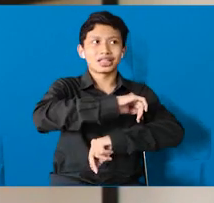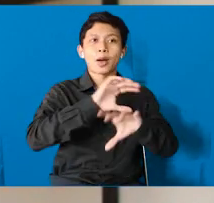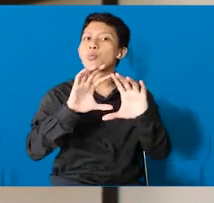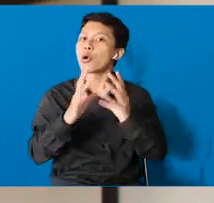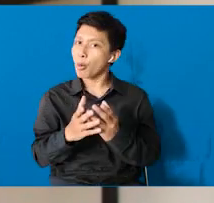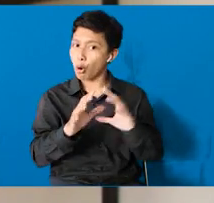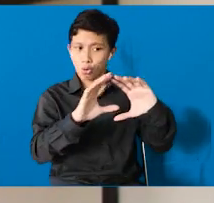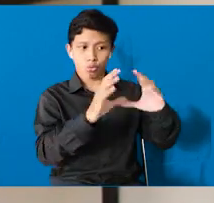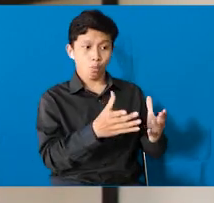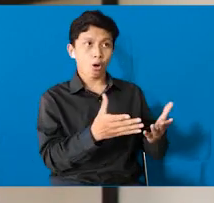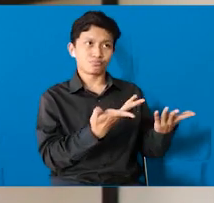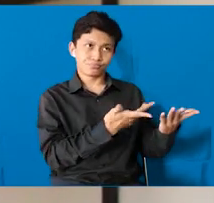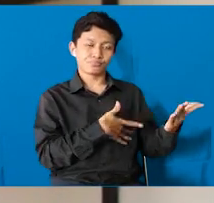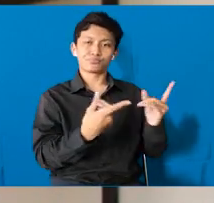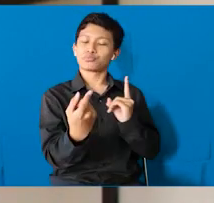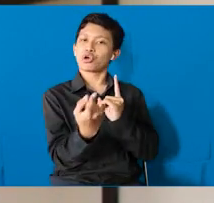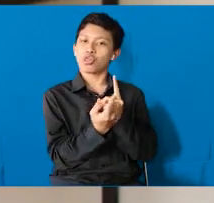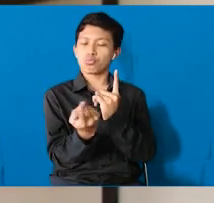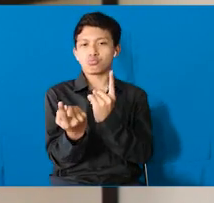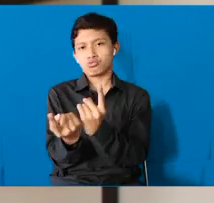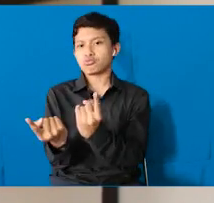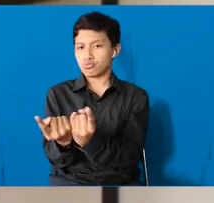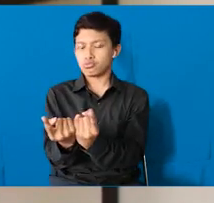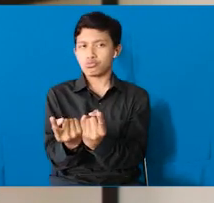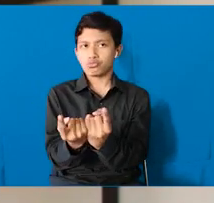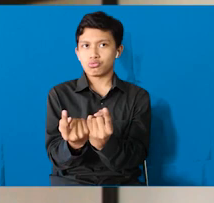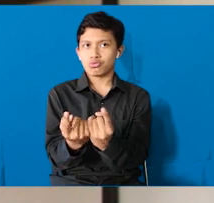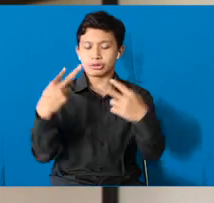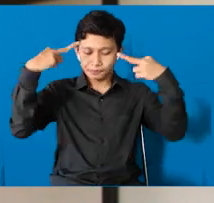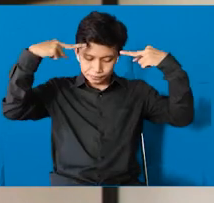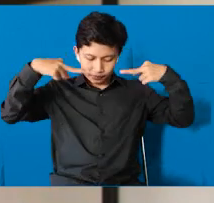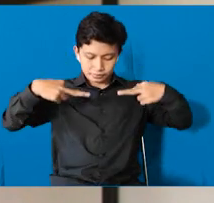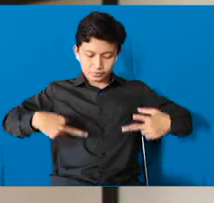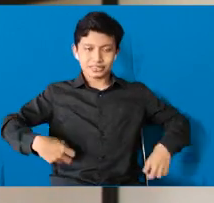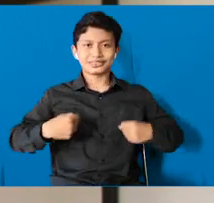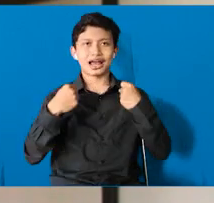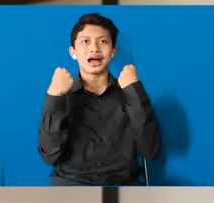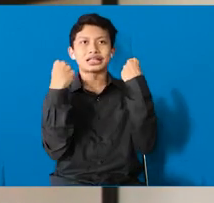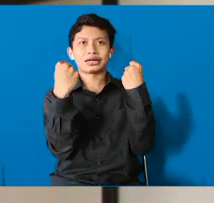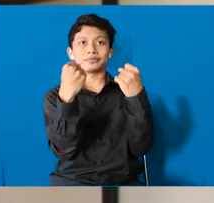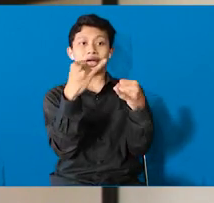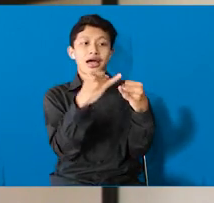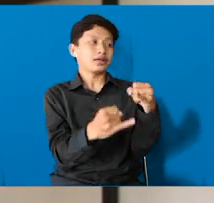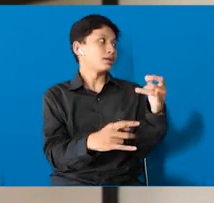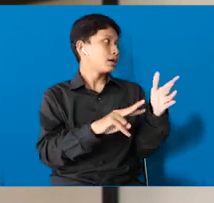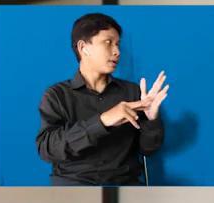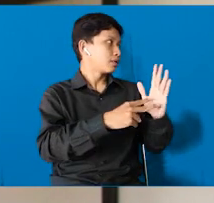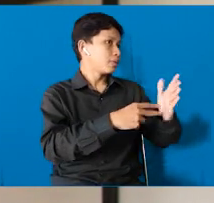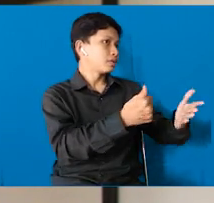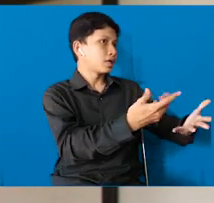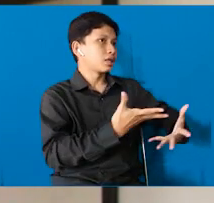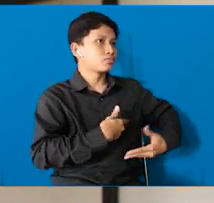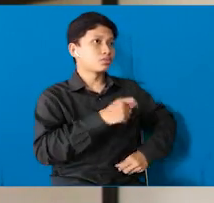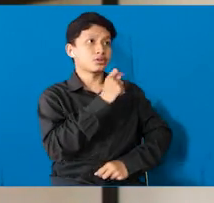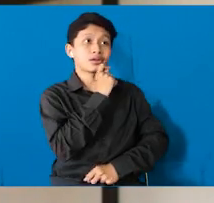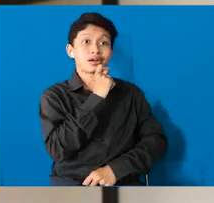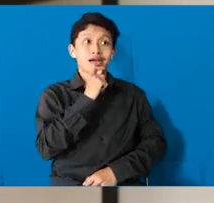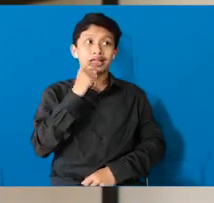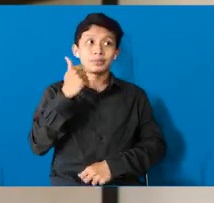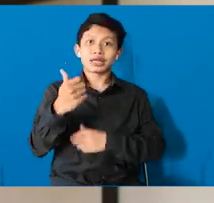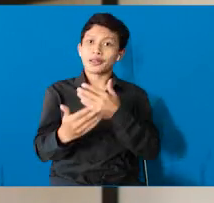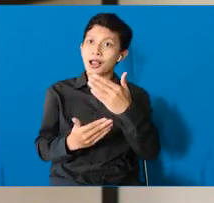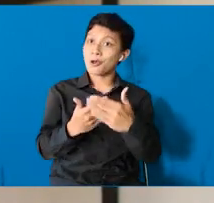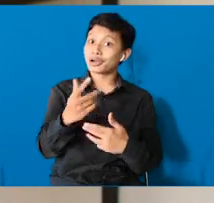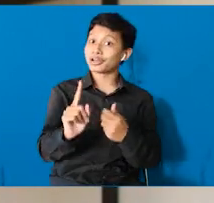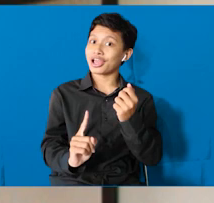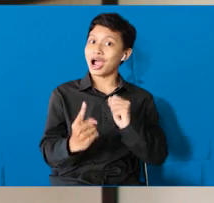kelompok mereka, sambil bertemu, sambil berkelompok, sambil juga cek kesehatan, akhirnya ternyata ditemukan bahwa screening ini bisa